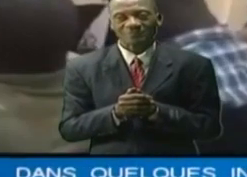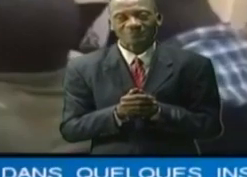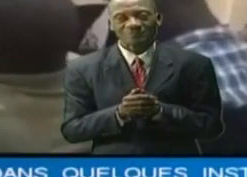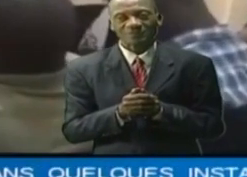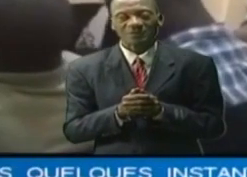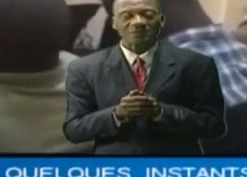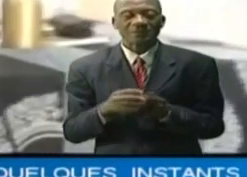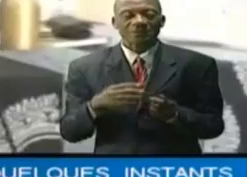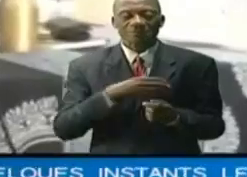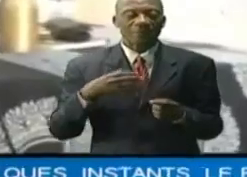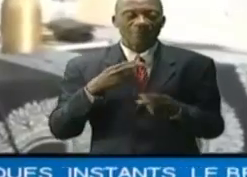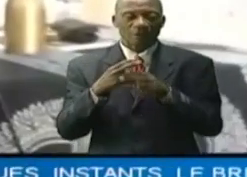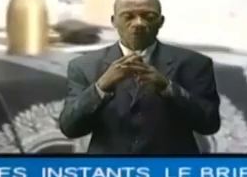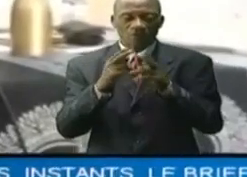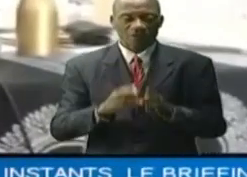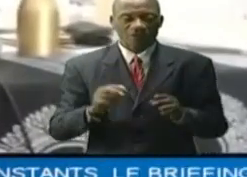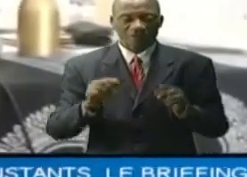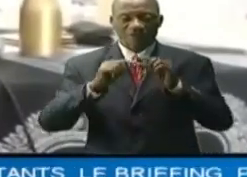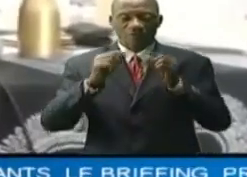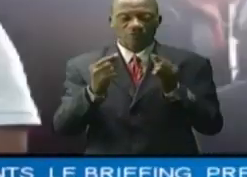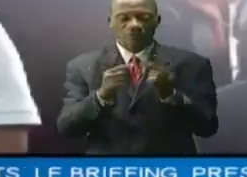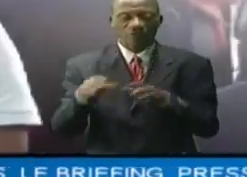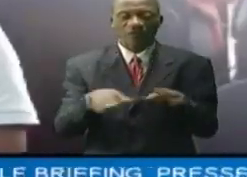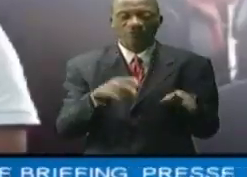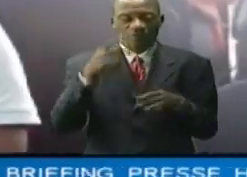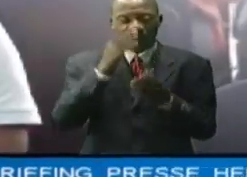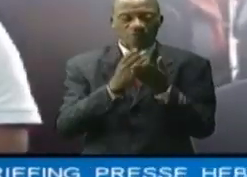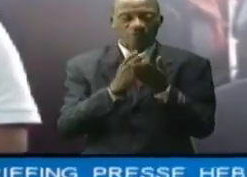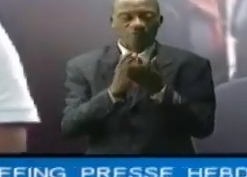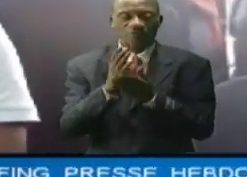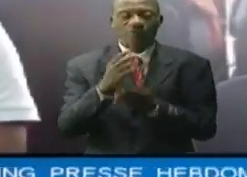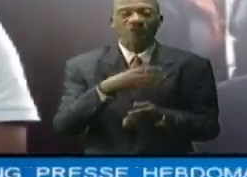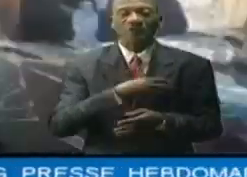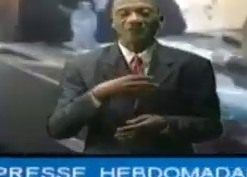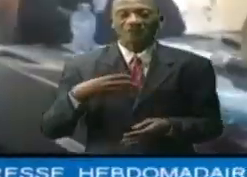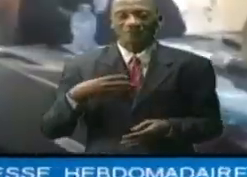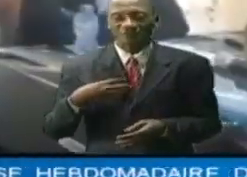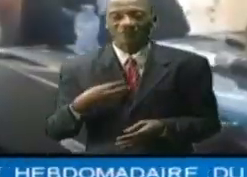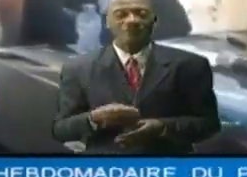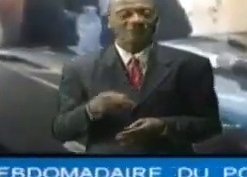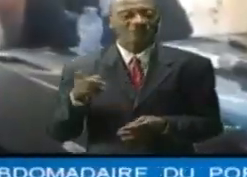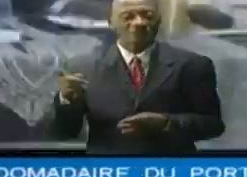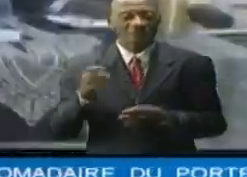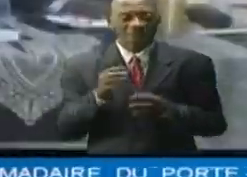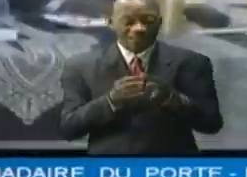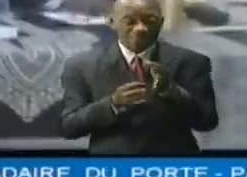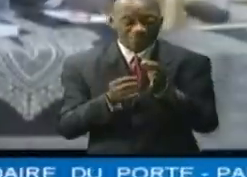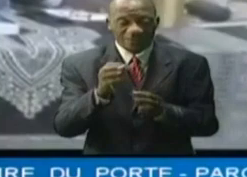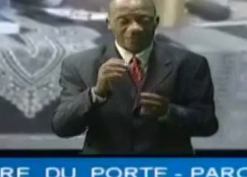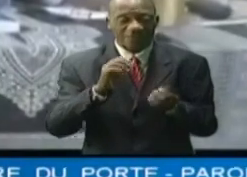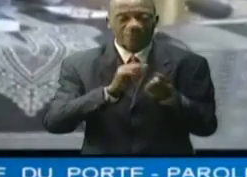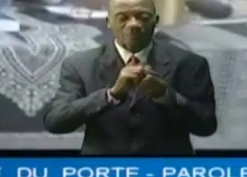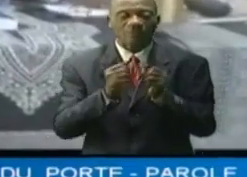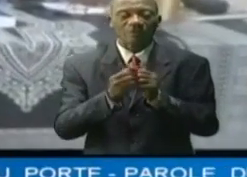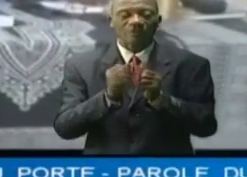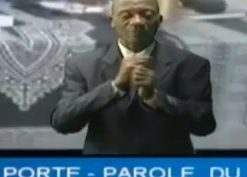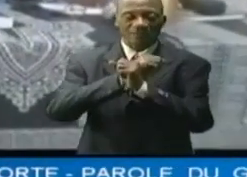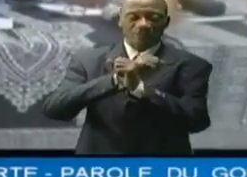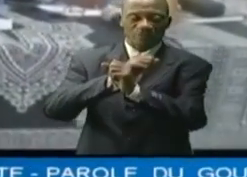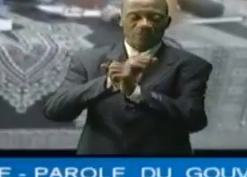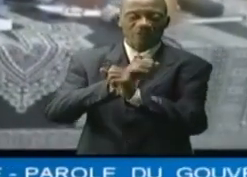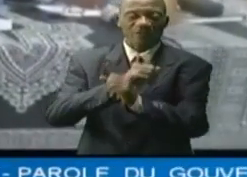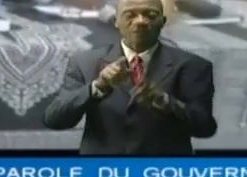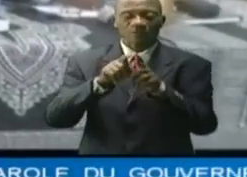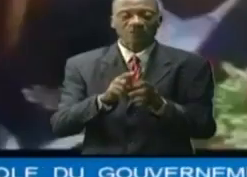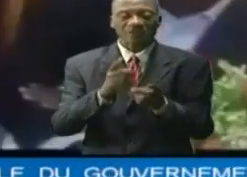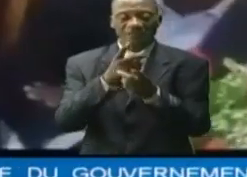groupe d'action pour le droit des femmes. Chris Berout, expert sur les questions sécuritaires et de démocratie en Afrique.